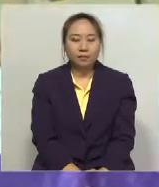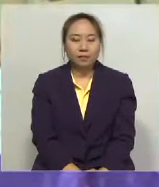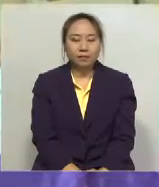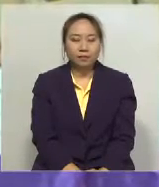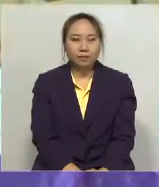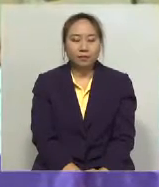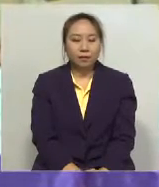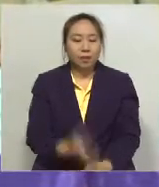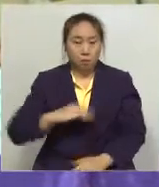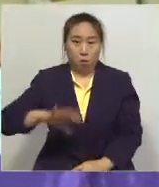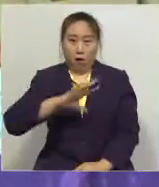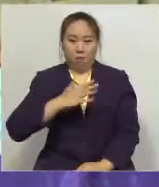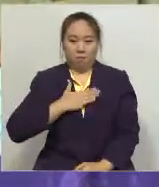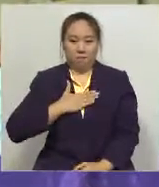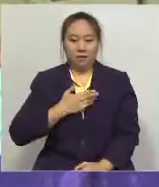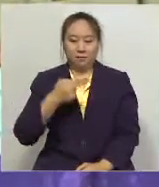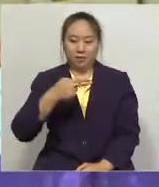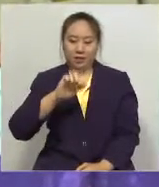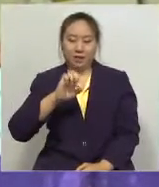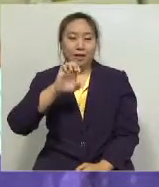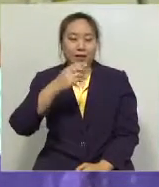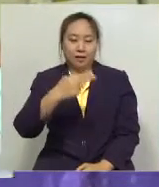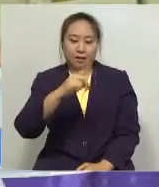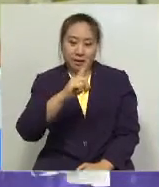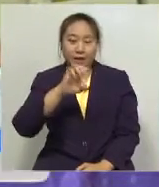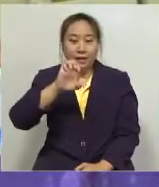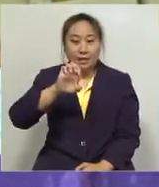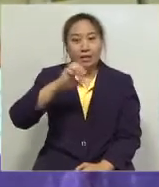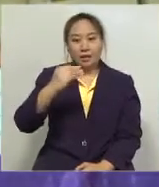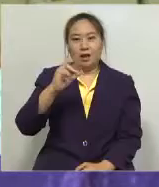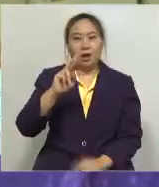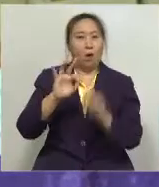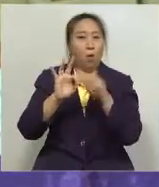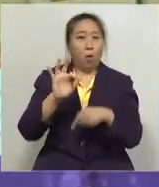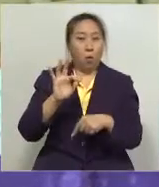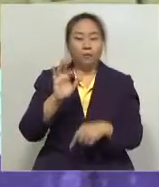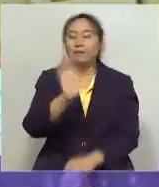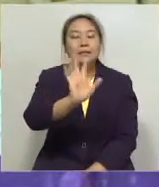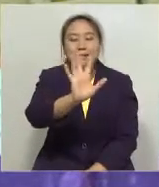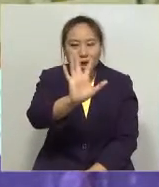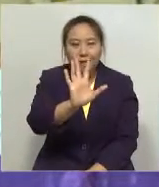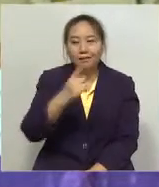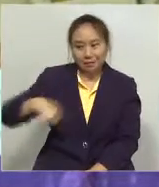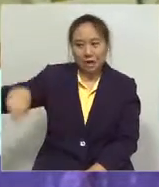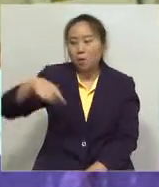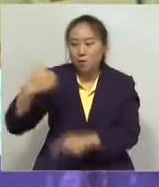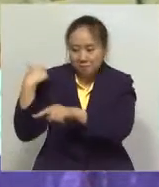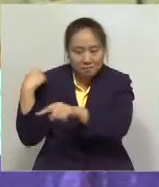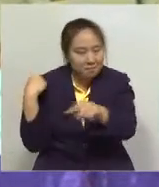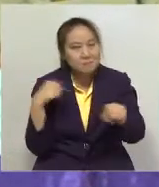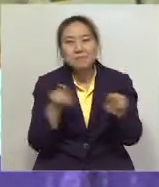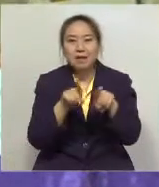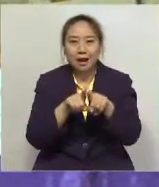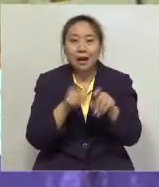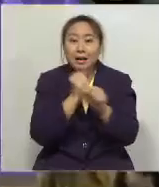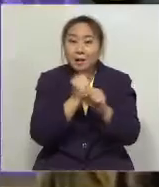เราไม่ใช่ฮีโร่นะครับหลายๆคนนะครับเป็นฮีโร่งานนี้สำเร็จได้ด้วยพวกเ